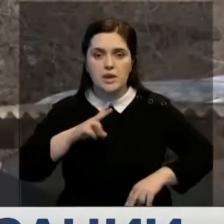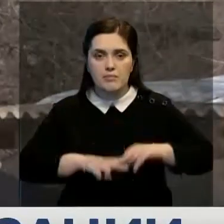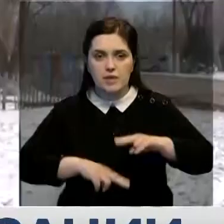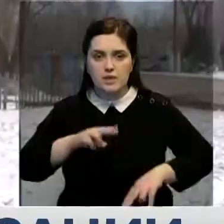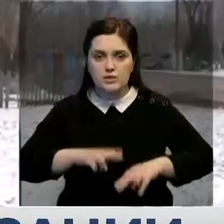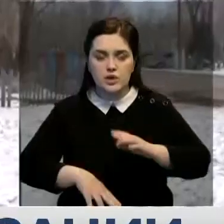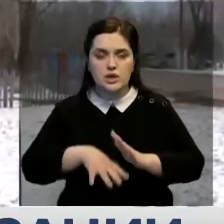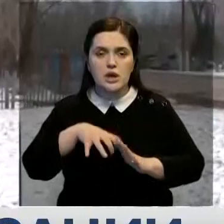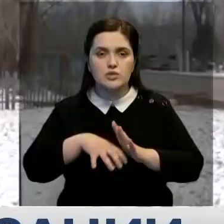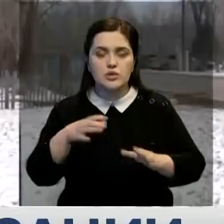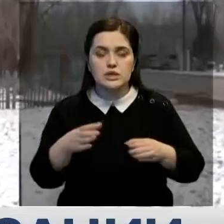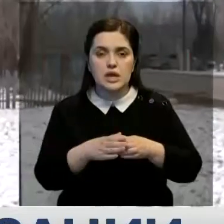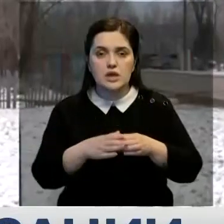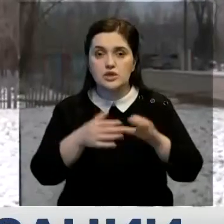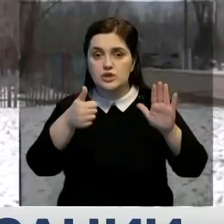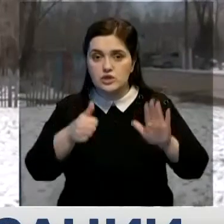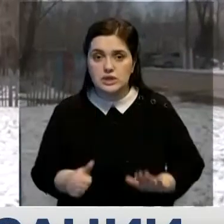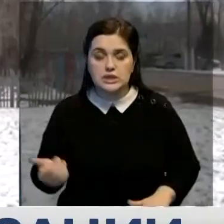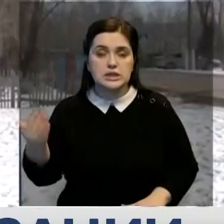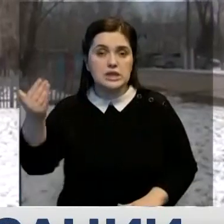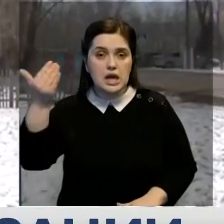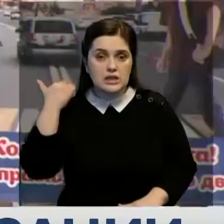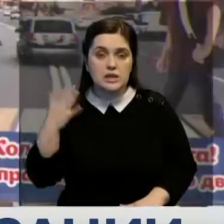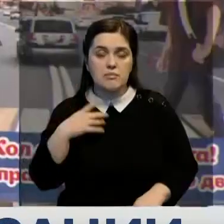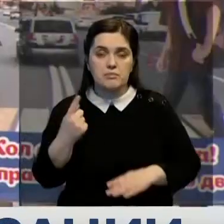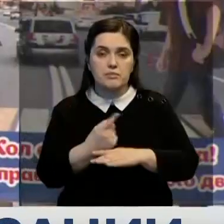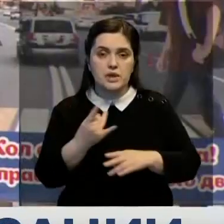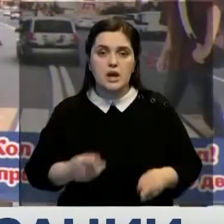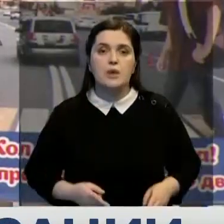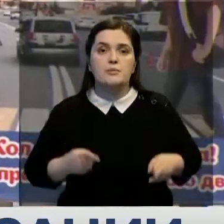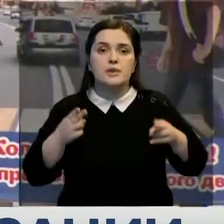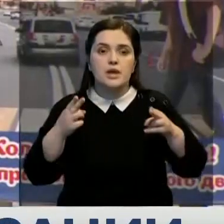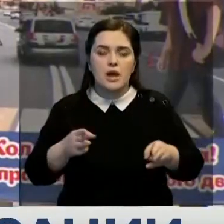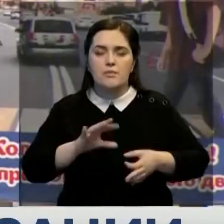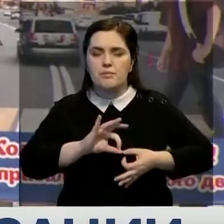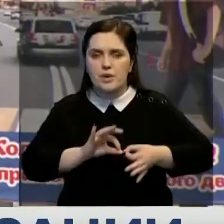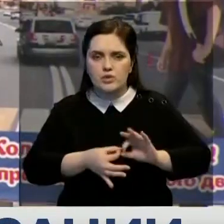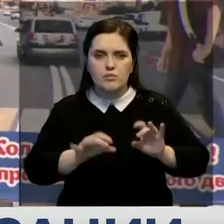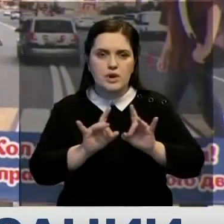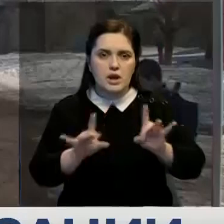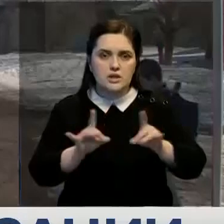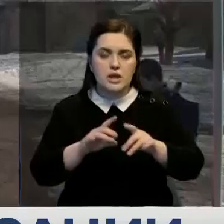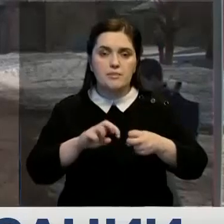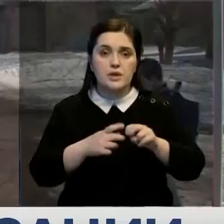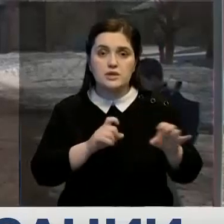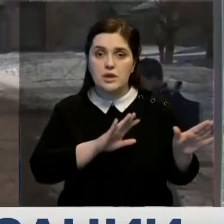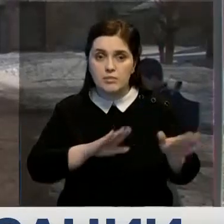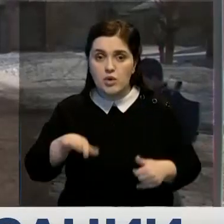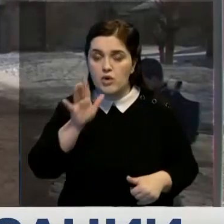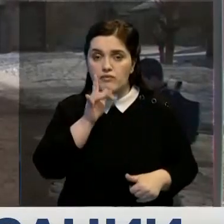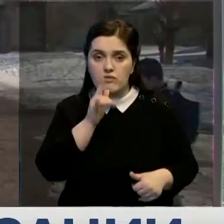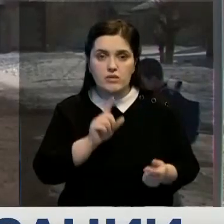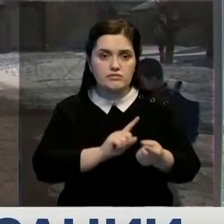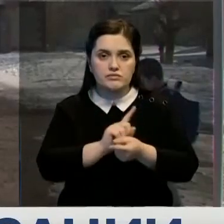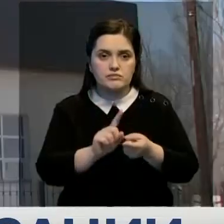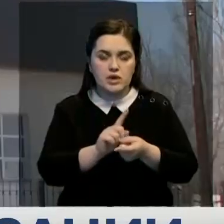насосная станция. Ровно полгода назад наша съемочная группа впервые побывала в Самсы. Мы подробно рассказывали о проблеме. Но за прошедшее время ситуация никак